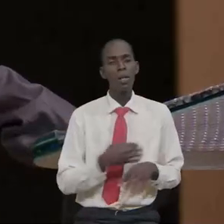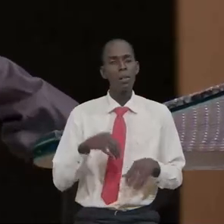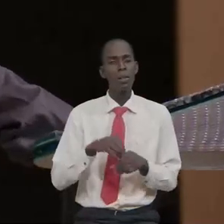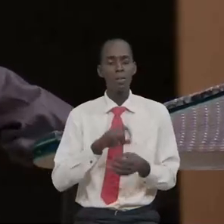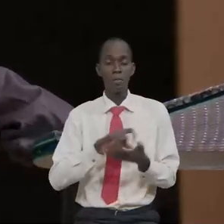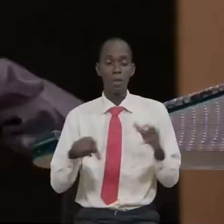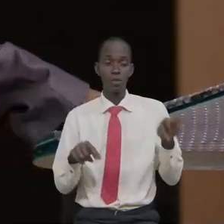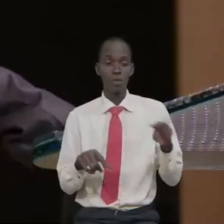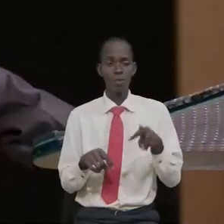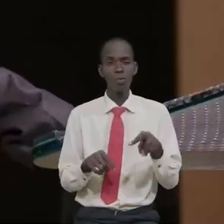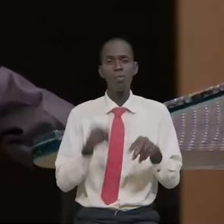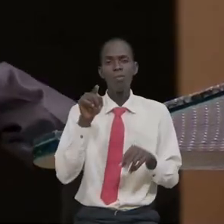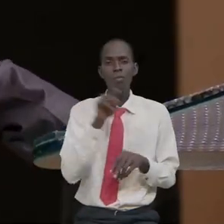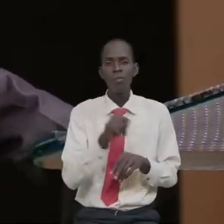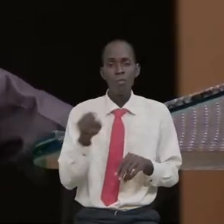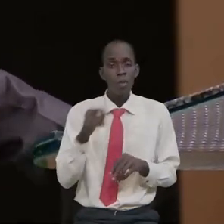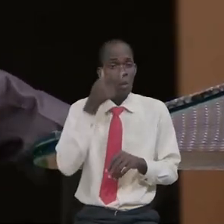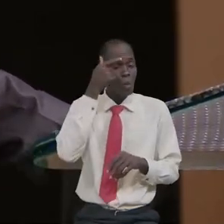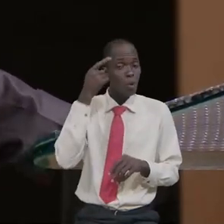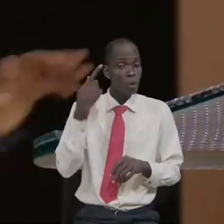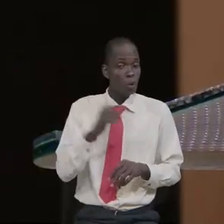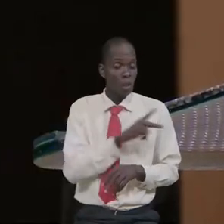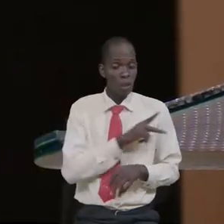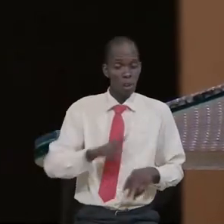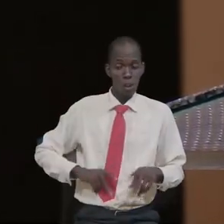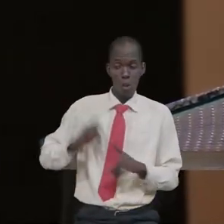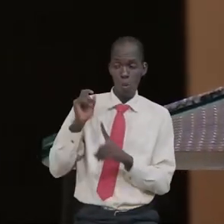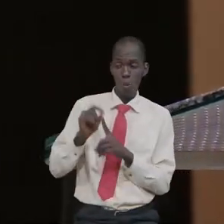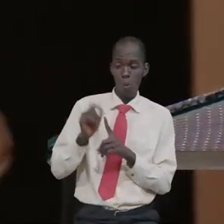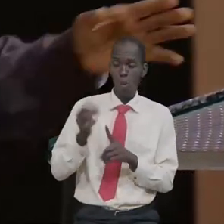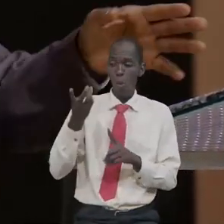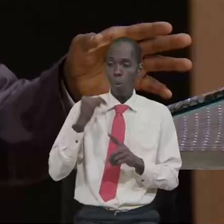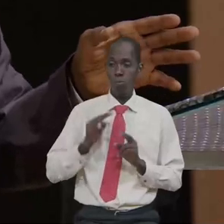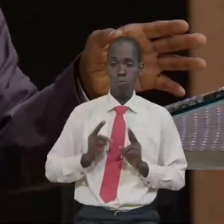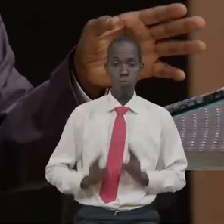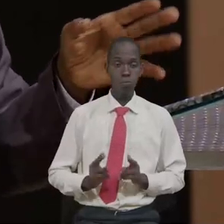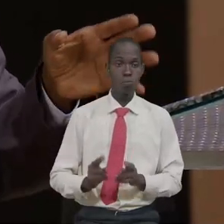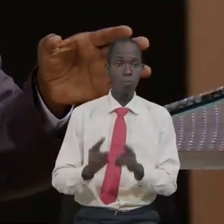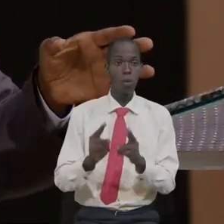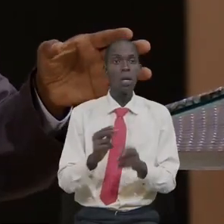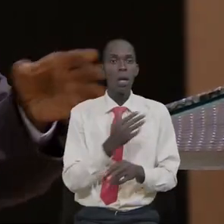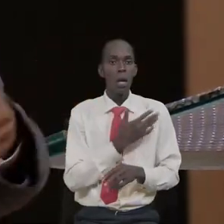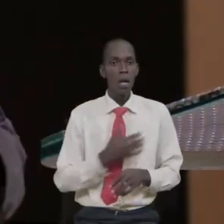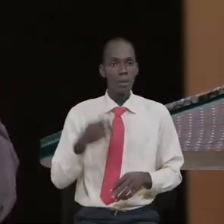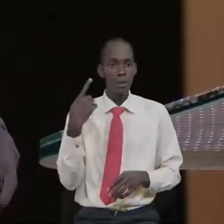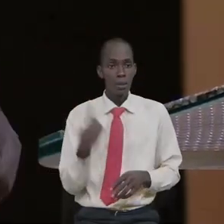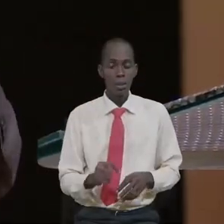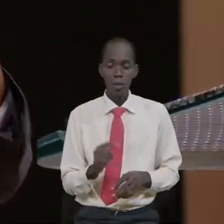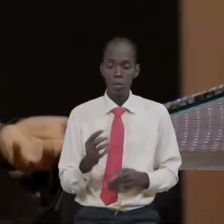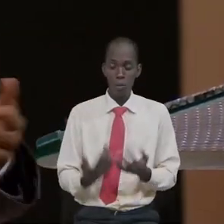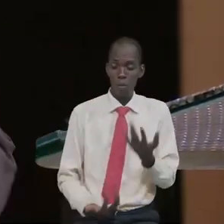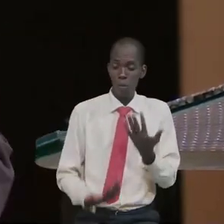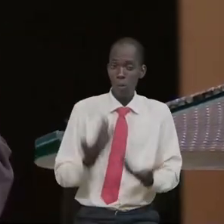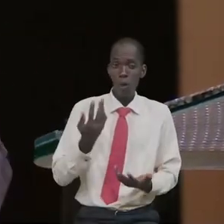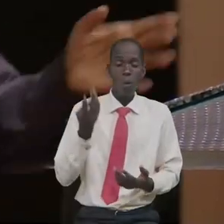Comme l'ordre du roi était sévère et que la fournaise